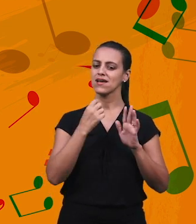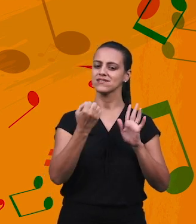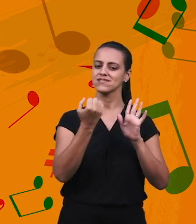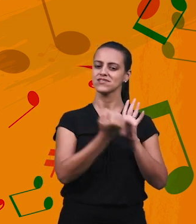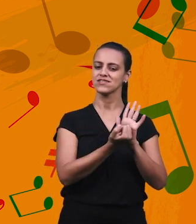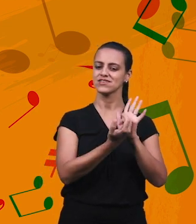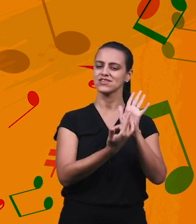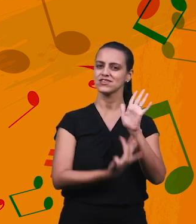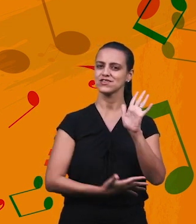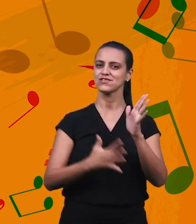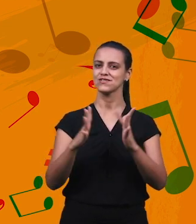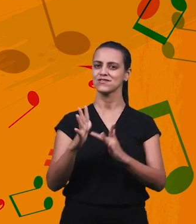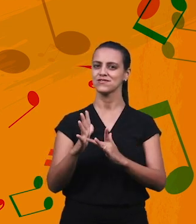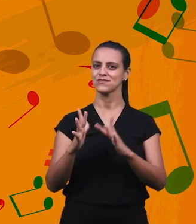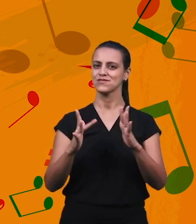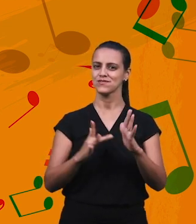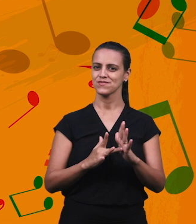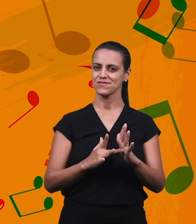pessoa de